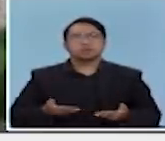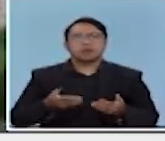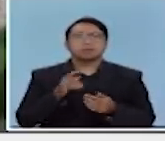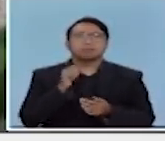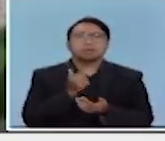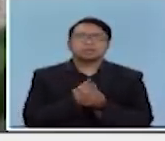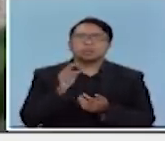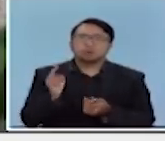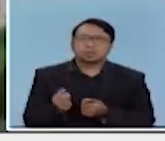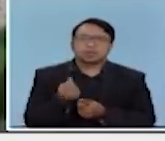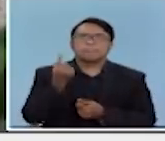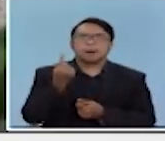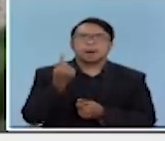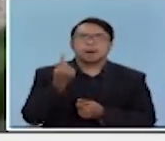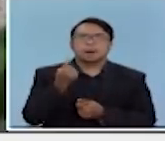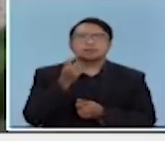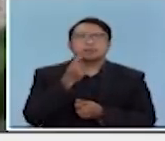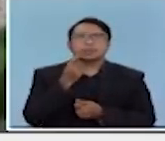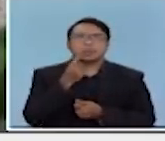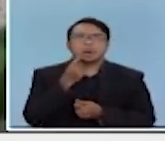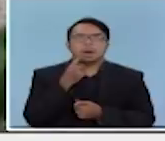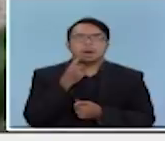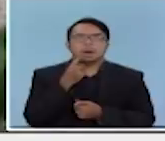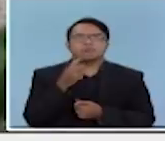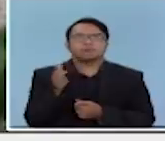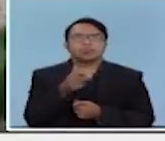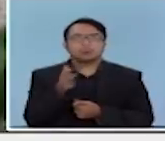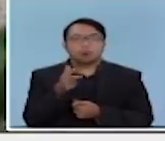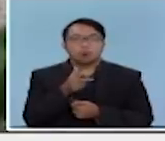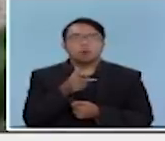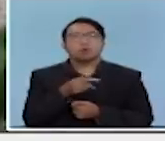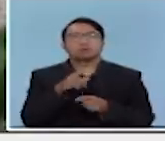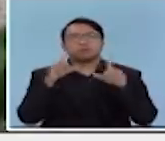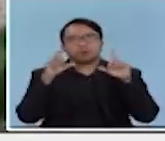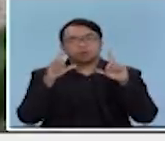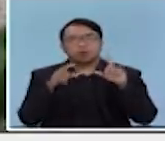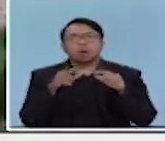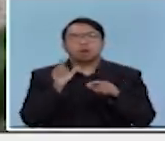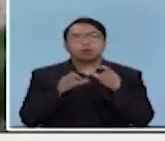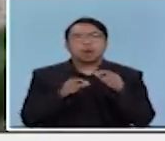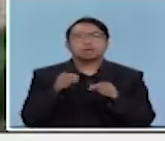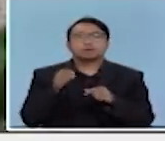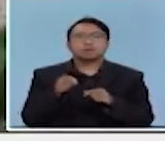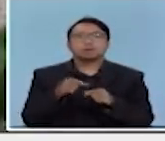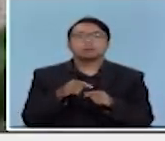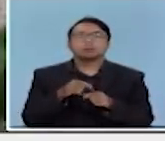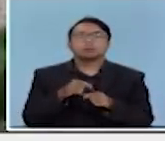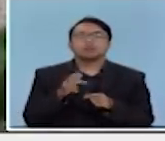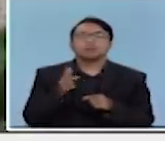dalam hal ini platform itu lebih mengutamakan konten yang disukai. Jadi ketika